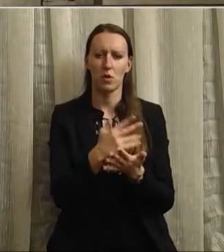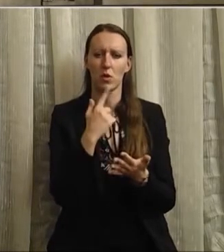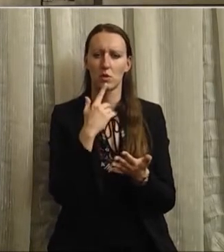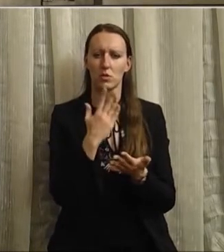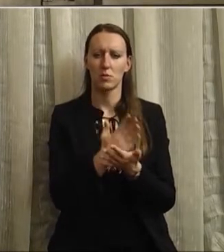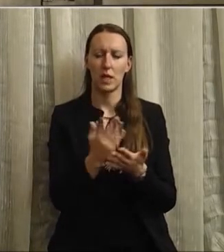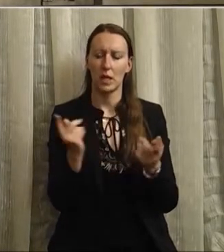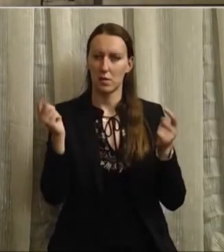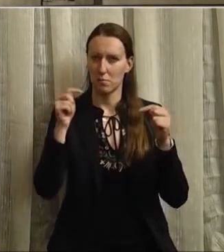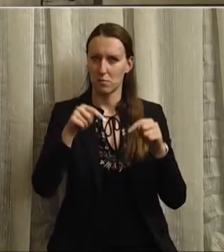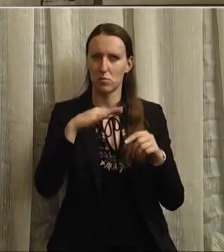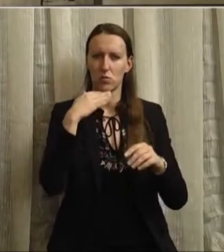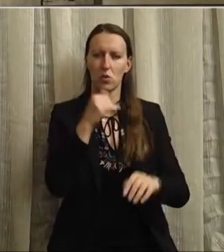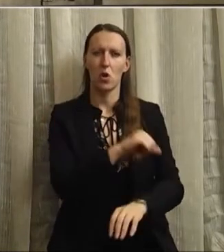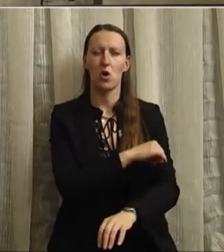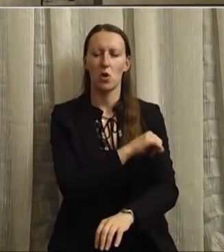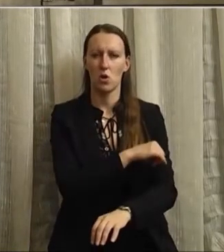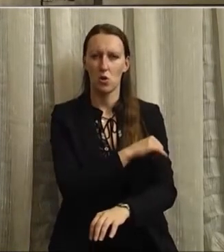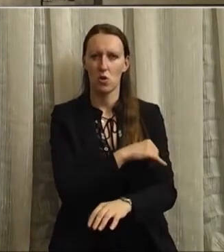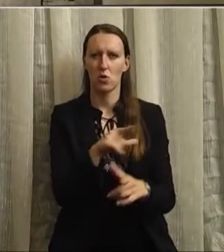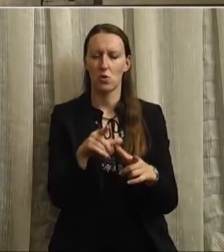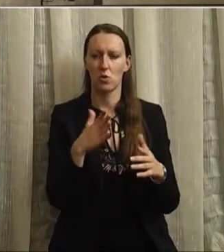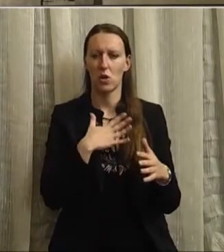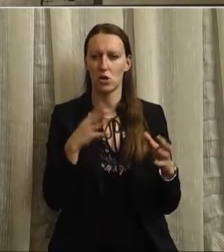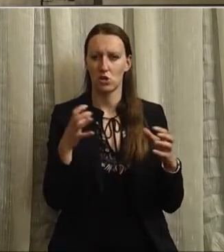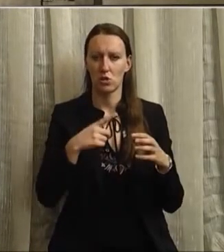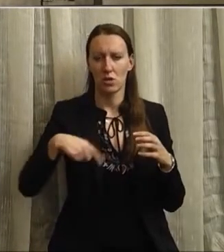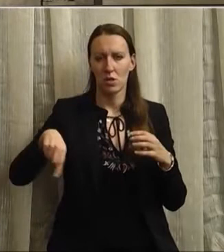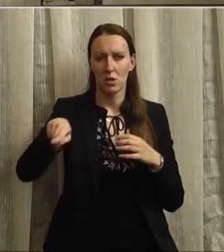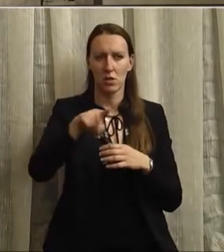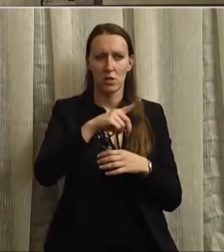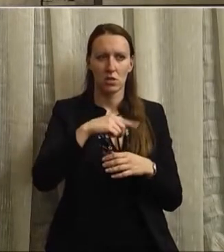bile prisutne dugi niz desetljeća u našem društvu,